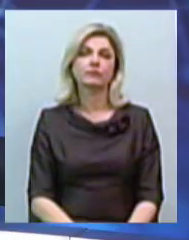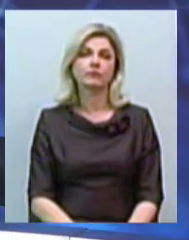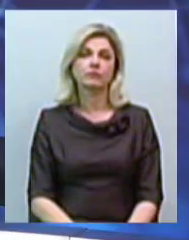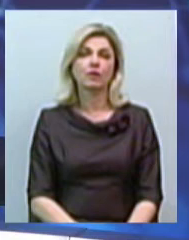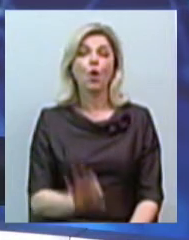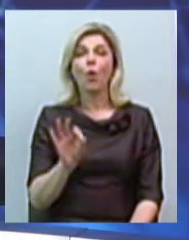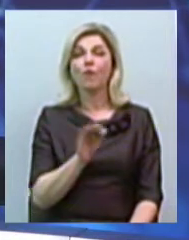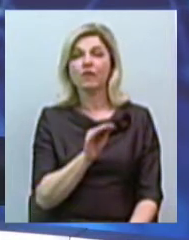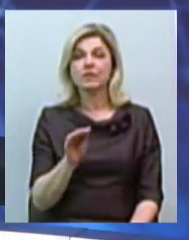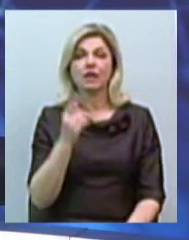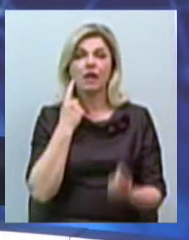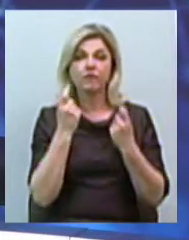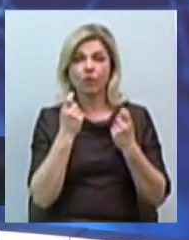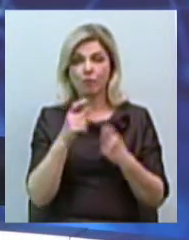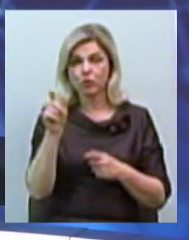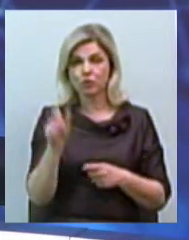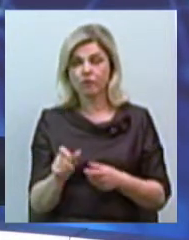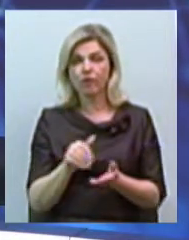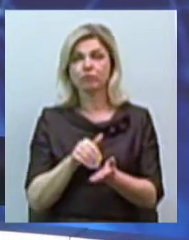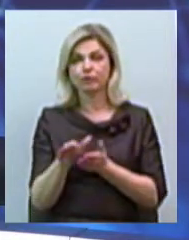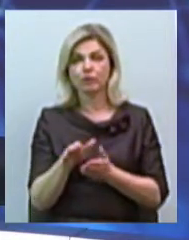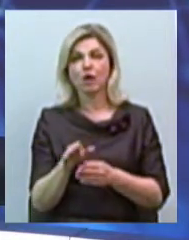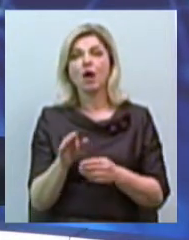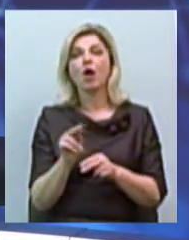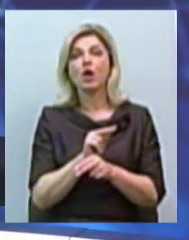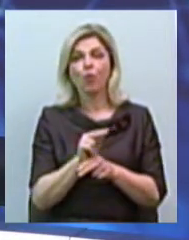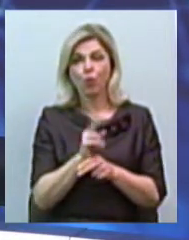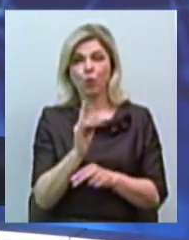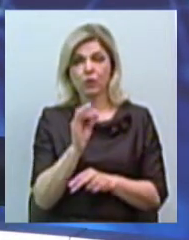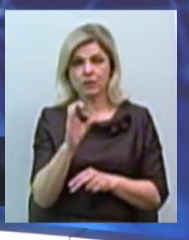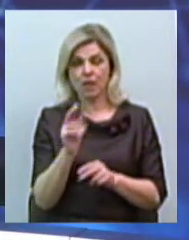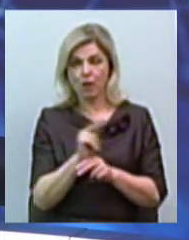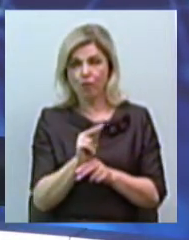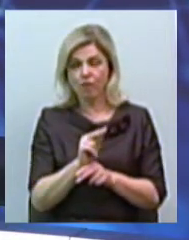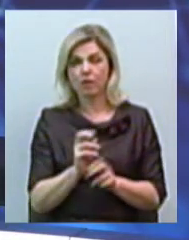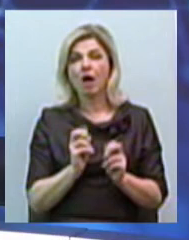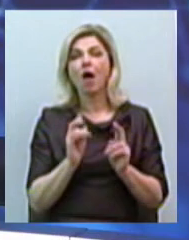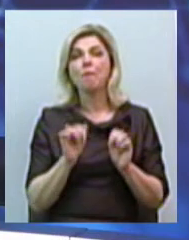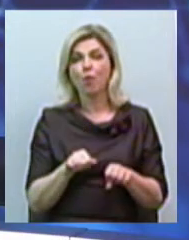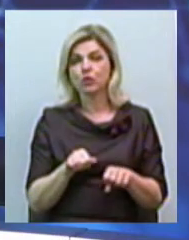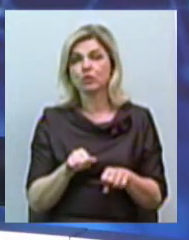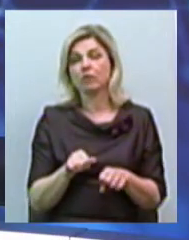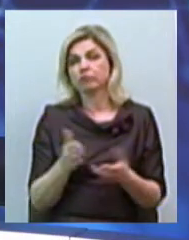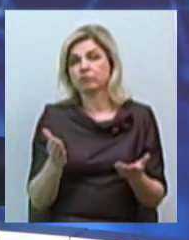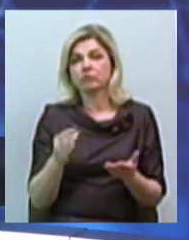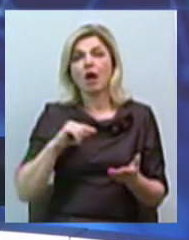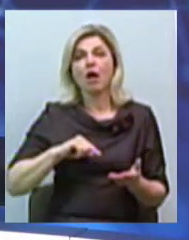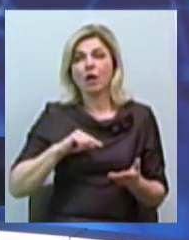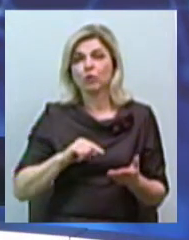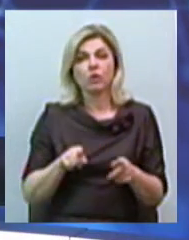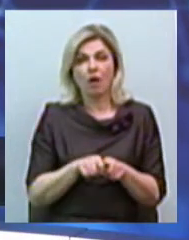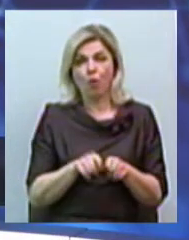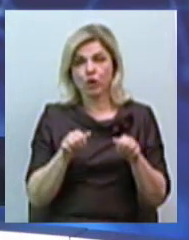офіційною інформацією, чоловік відмовився від проходження курсу лікування. Як можна характеризувати таке рішення,